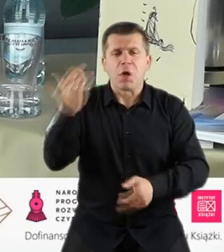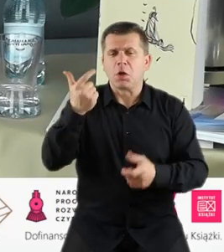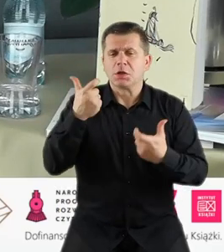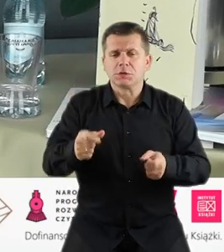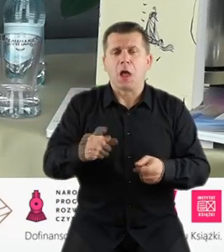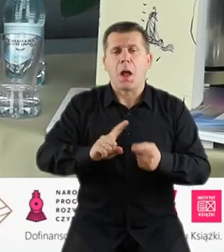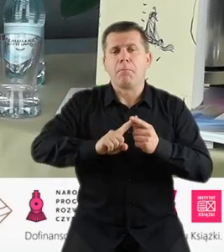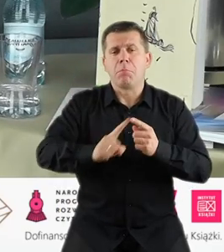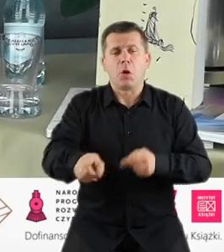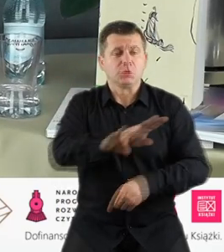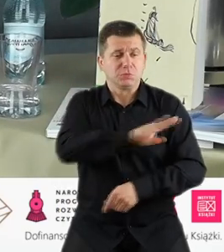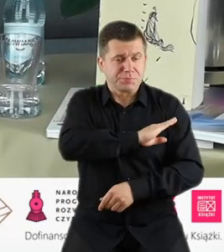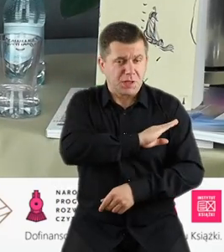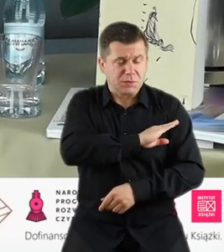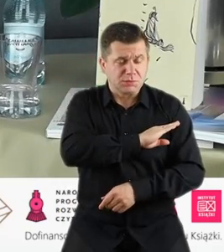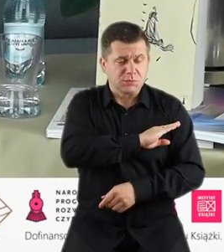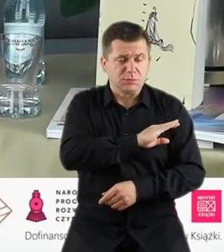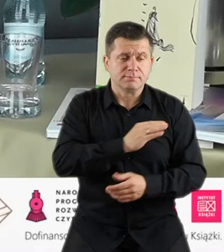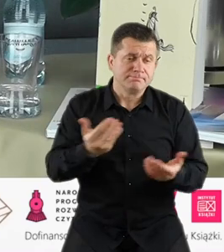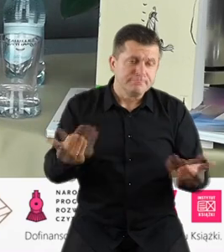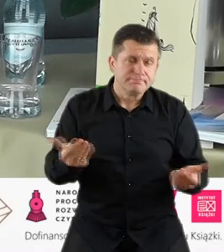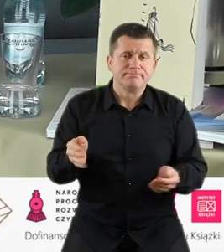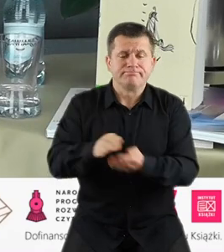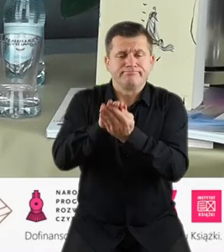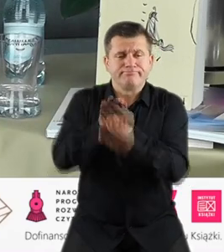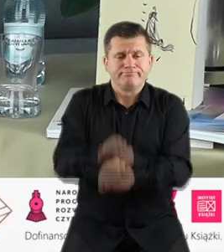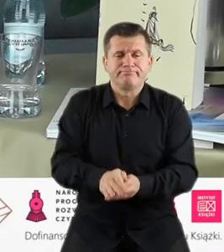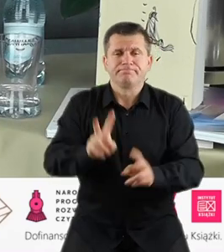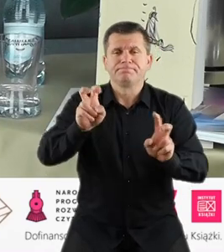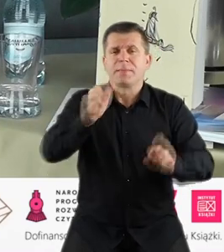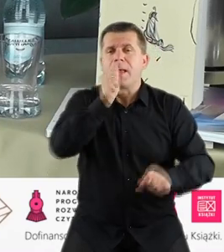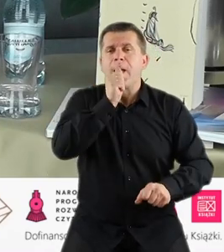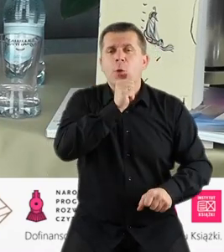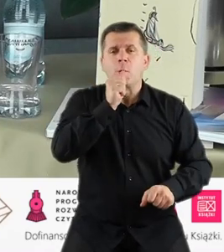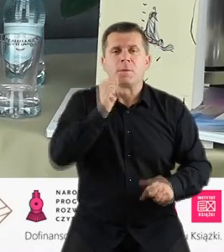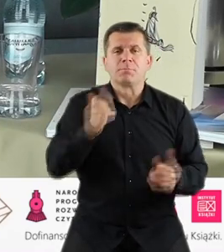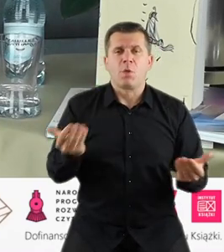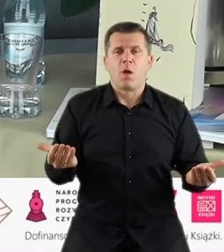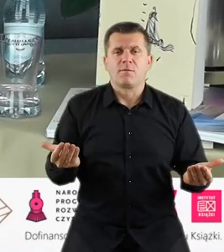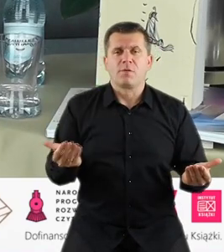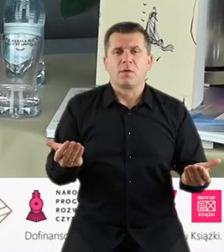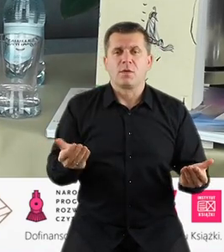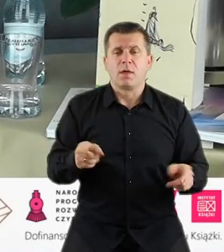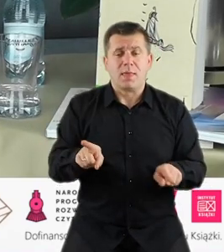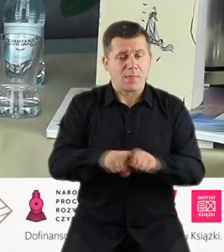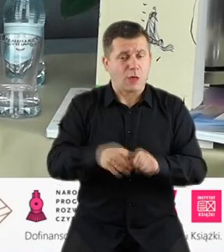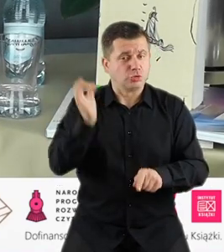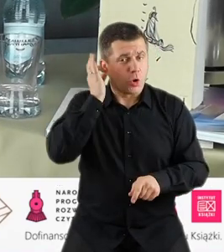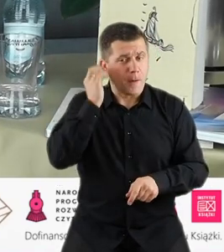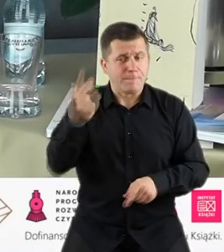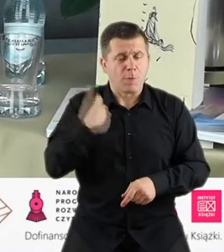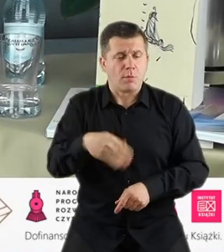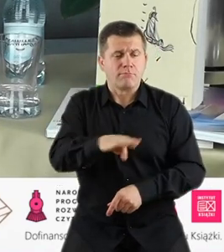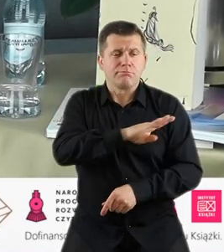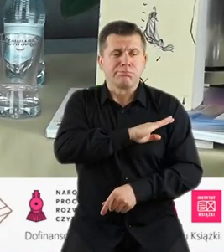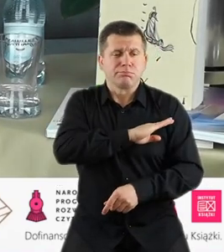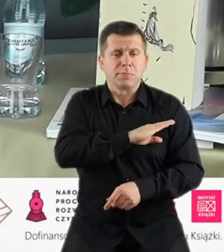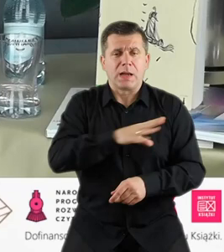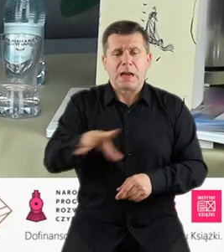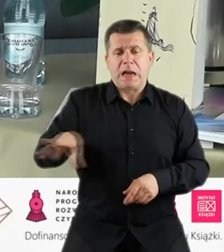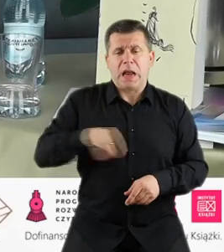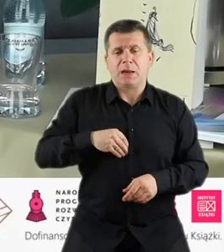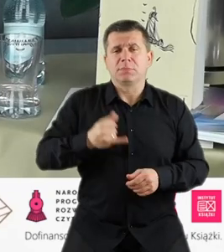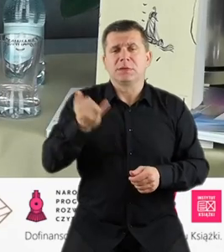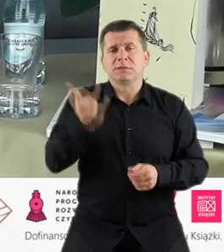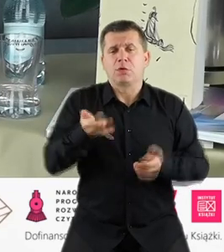imieniu, a po śmierci były po prostu chowane anonimowo. Także te kobiety, które zmarły przy porodzie razem